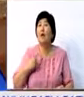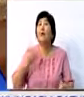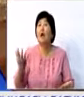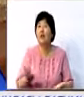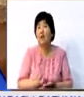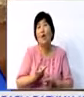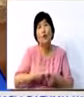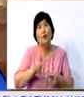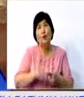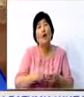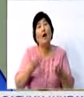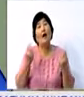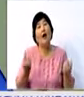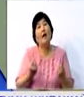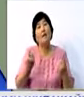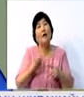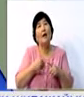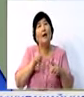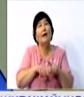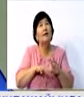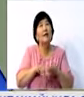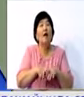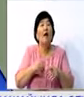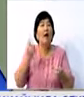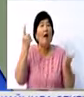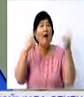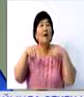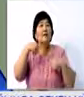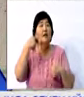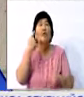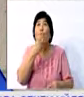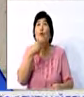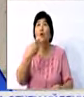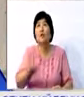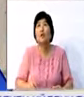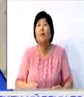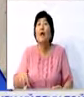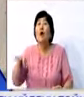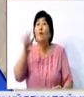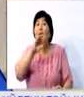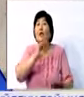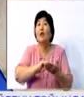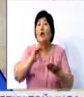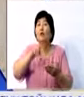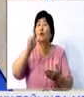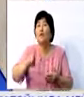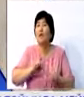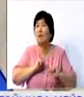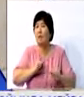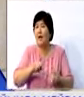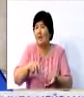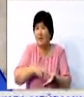жетті. Сөйте жүріп, қарапайымдылық қырынан тайқымаған аңыз қылып айтады көз көргендер. Барлық журналистердің айтуға батыл